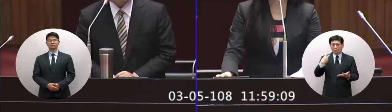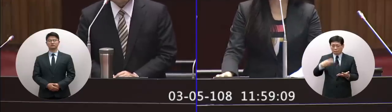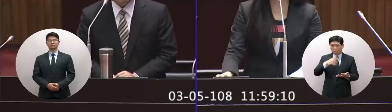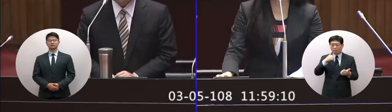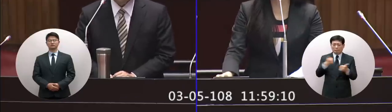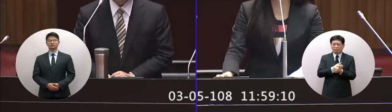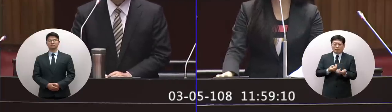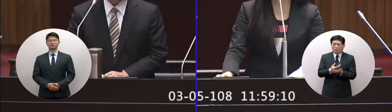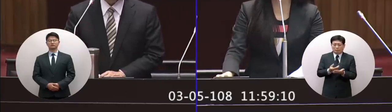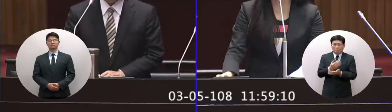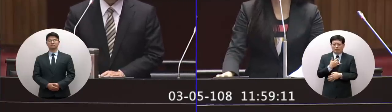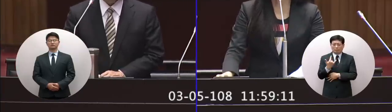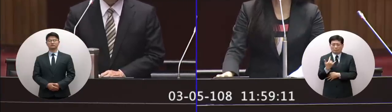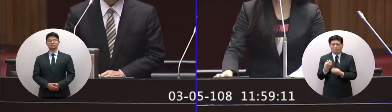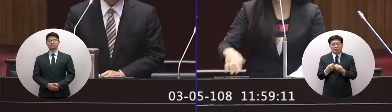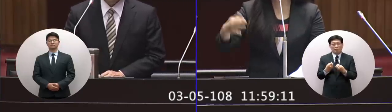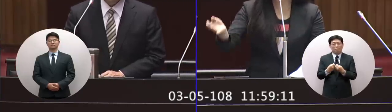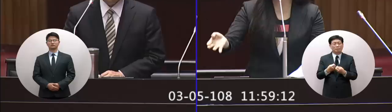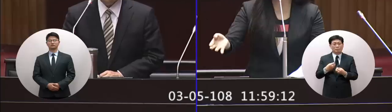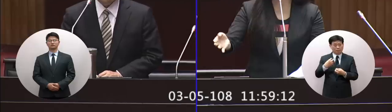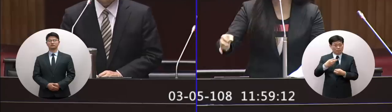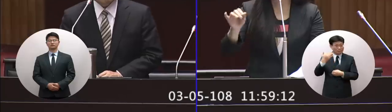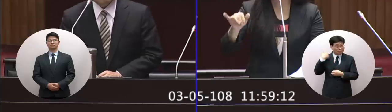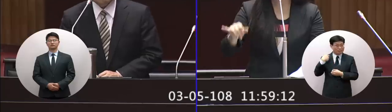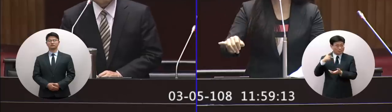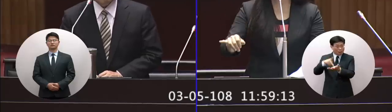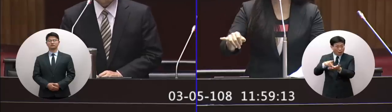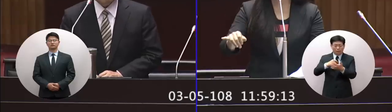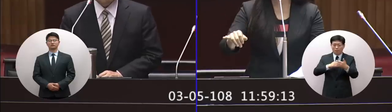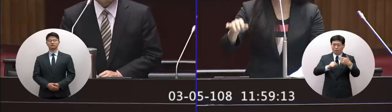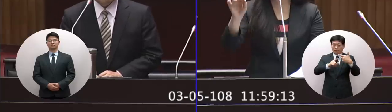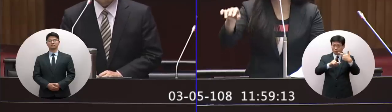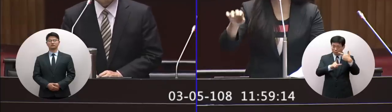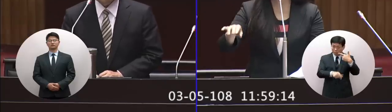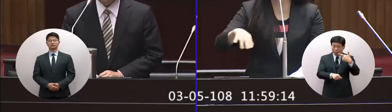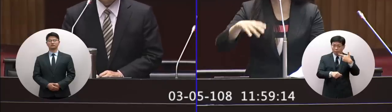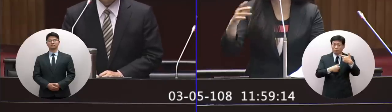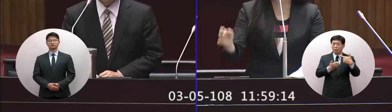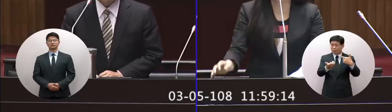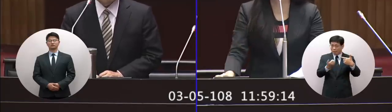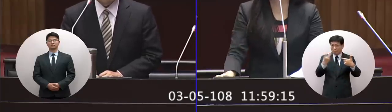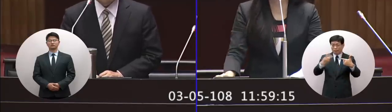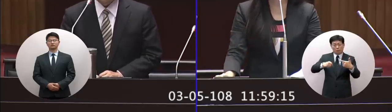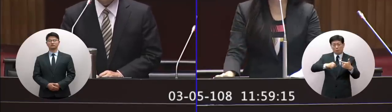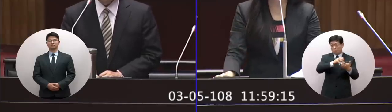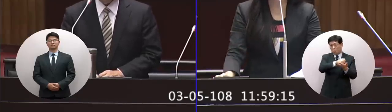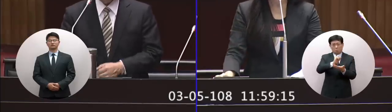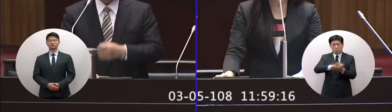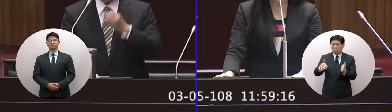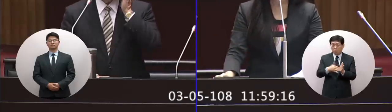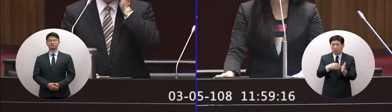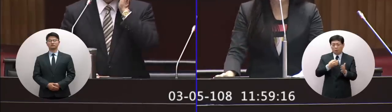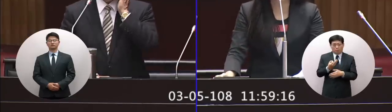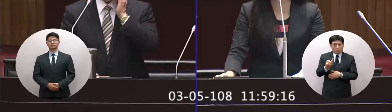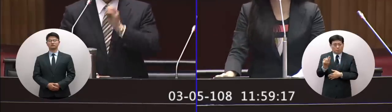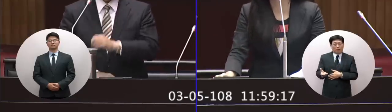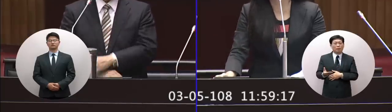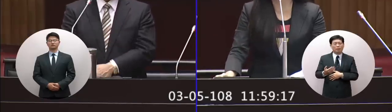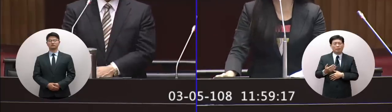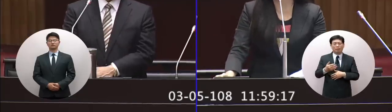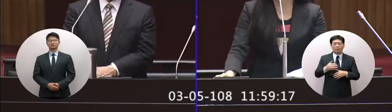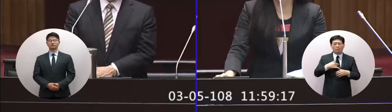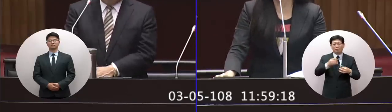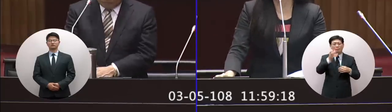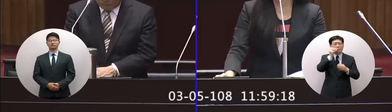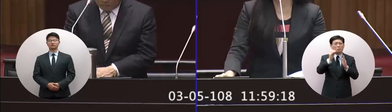多少，而且据说哈，前面欠的6月份钱才会完全核销完毕哈。我想这个观光